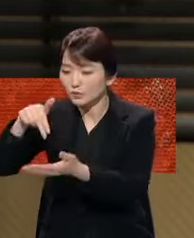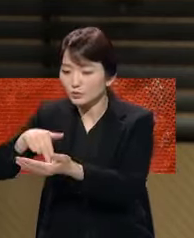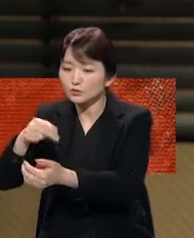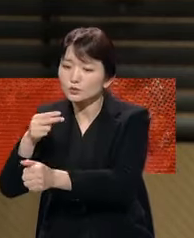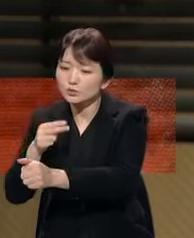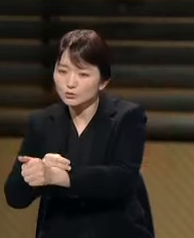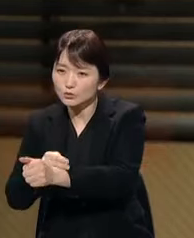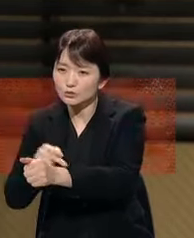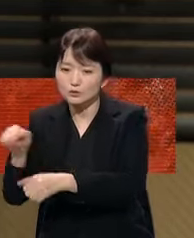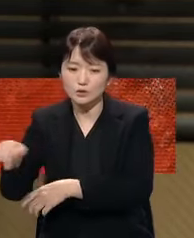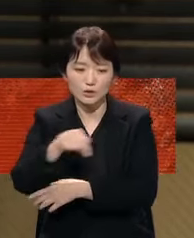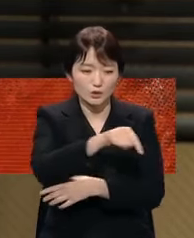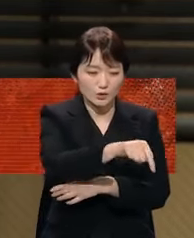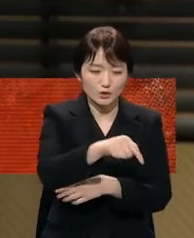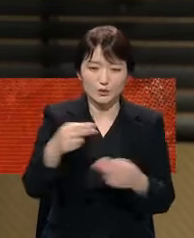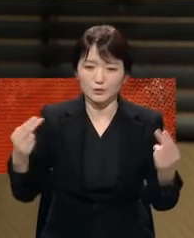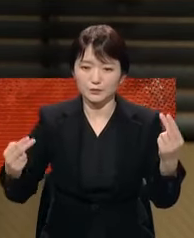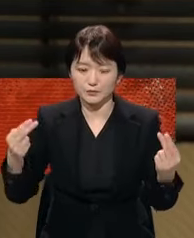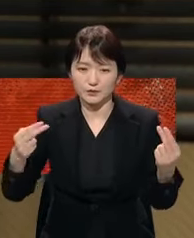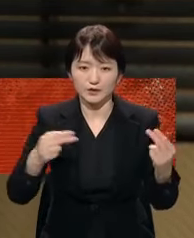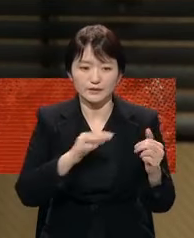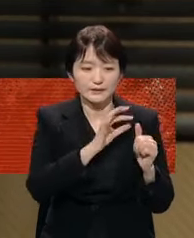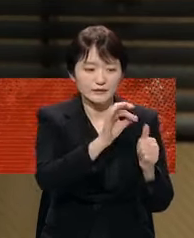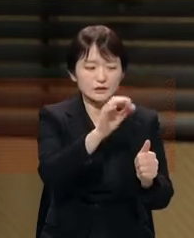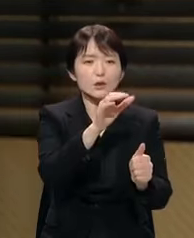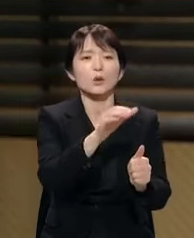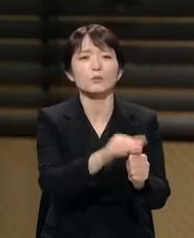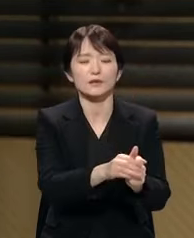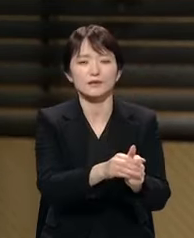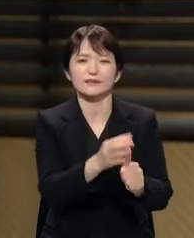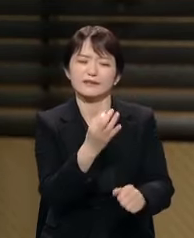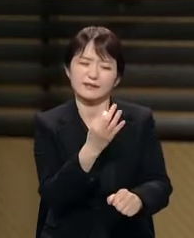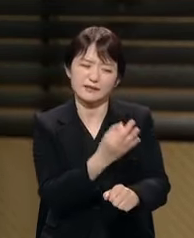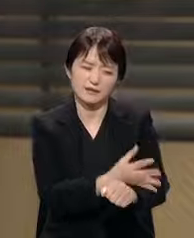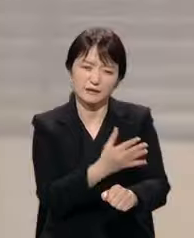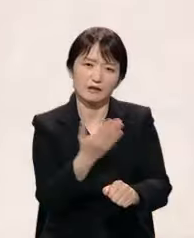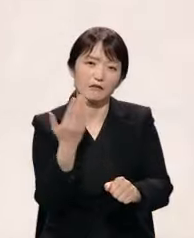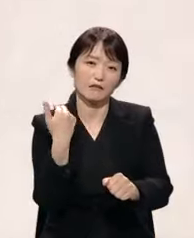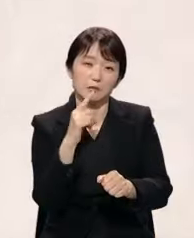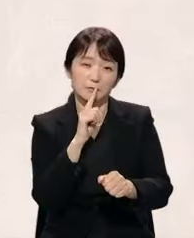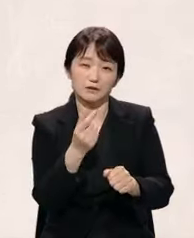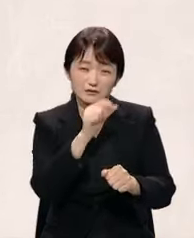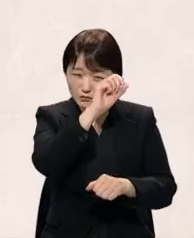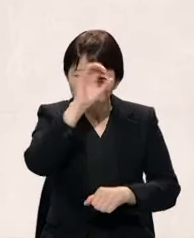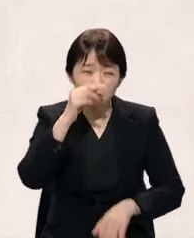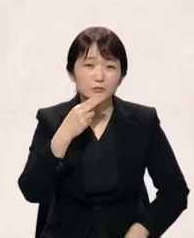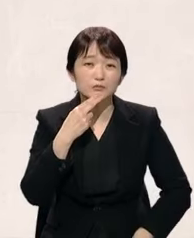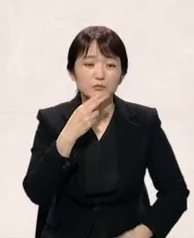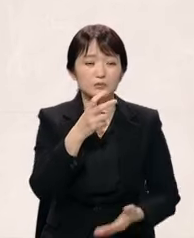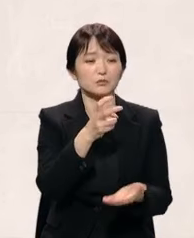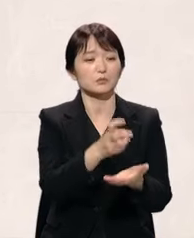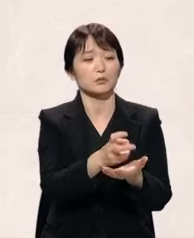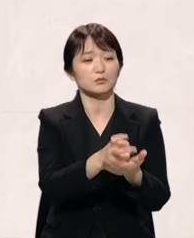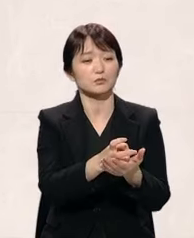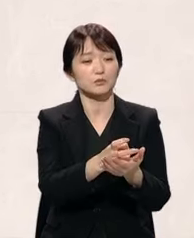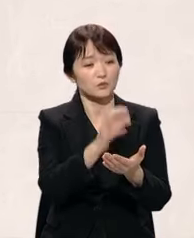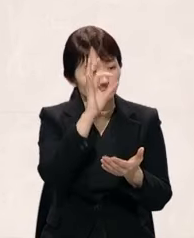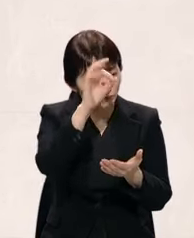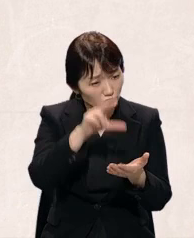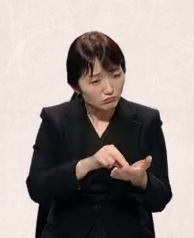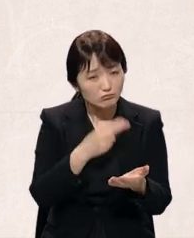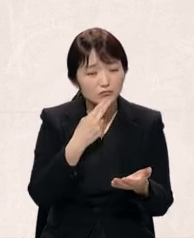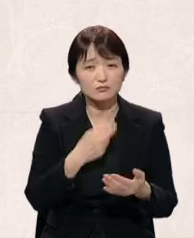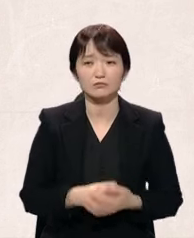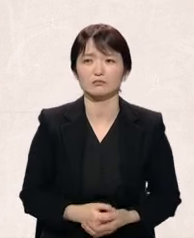좀 단순하다라는 거예요. 그리고 아까 말씀드렸듯이 전과가 없으니까 뭐 어떤 법적으로 하자 사유가 없는 거고요. 그럼